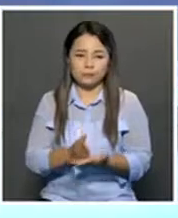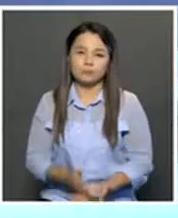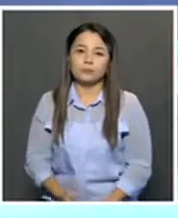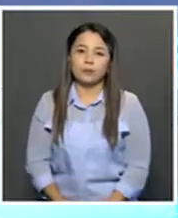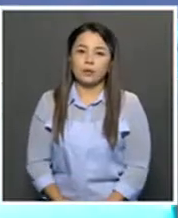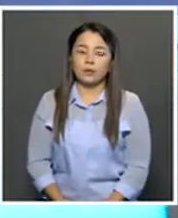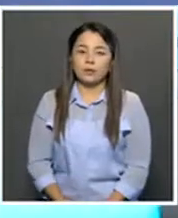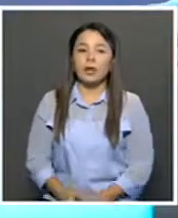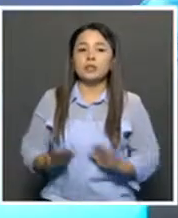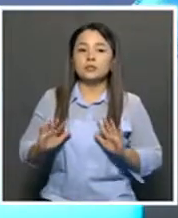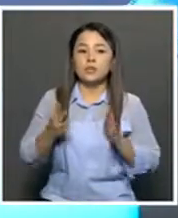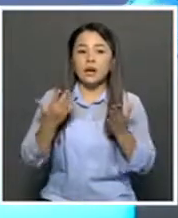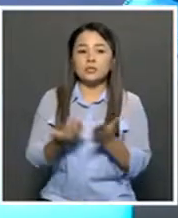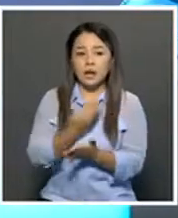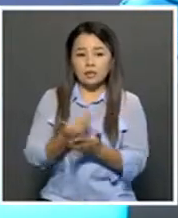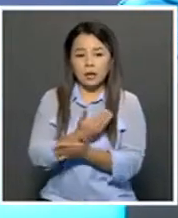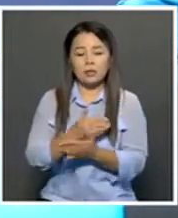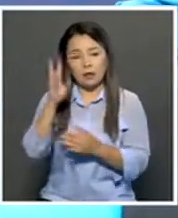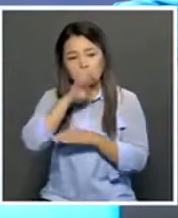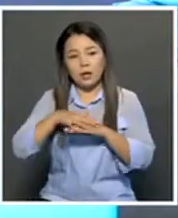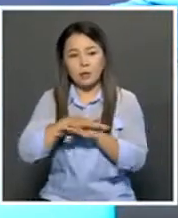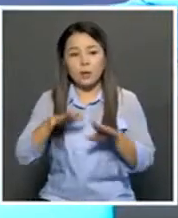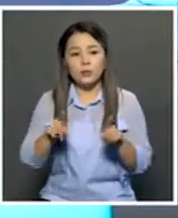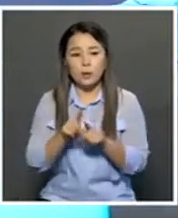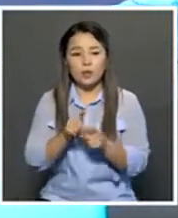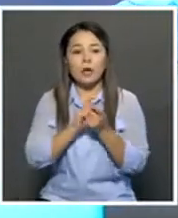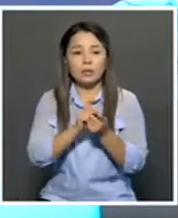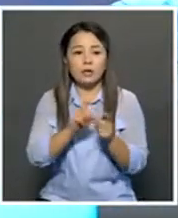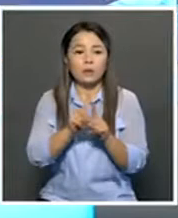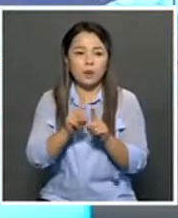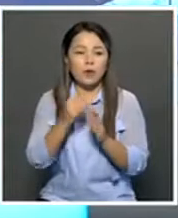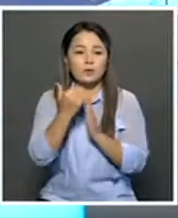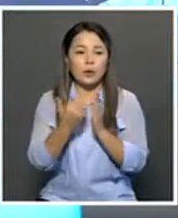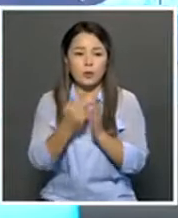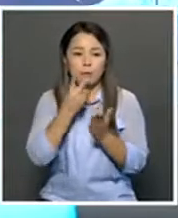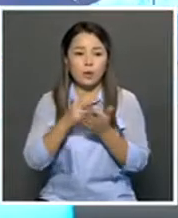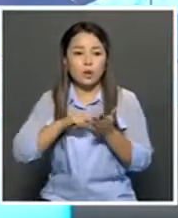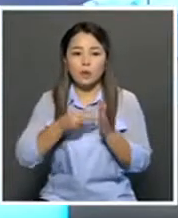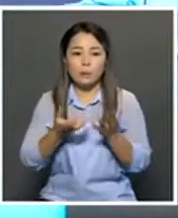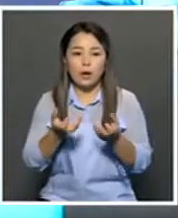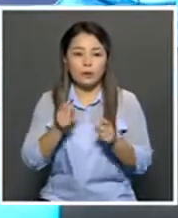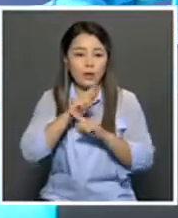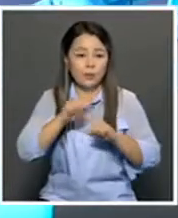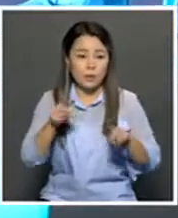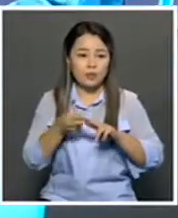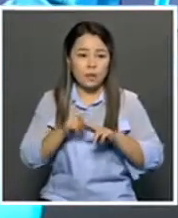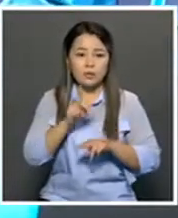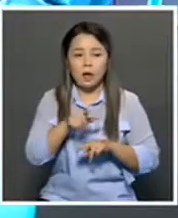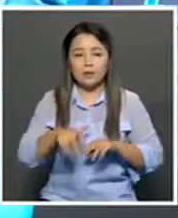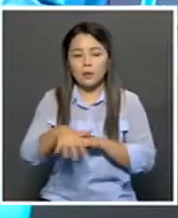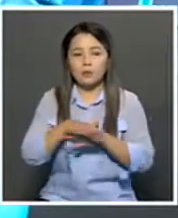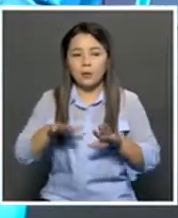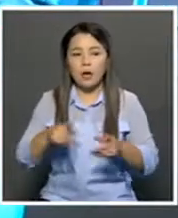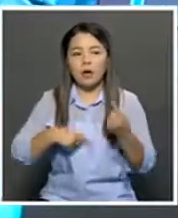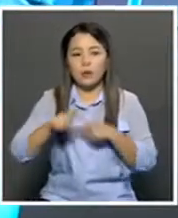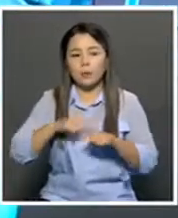Енді жаһандағы жағдайға тоқталсақ, әлем елдері коронавируспен күресте жүйелі жоспар қабылдамаса, адамзаттың қалыпты өмірге оралуы